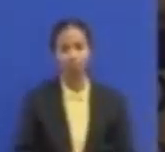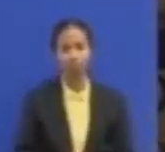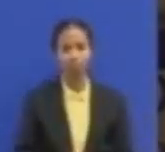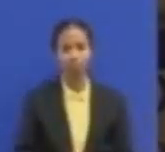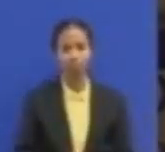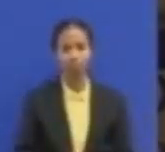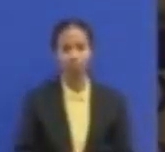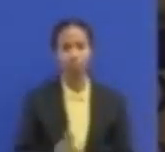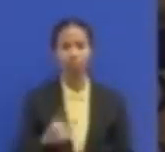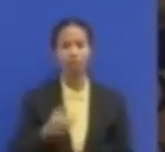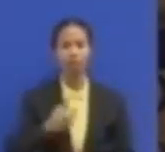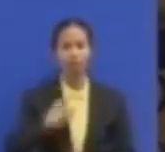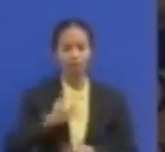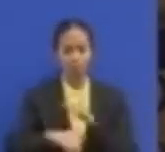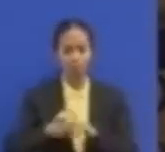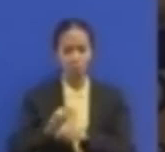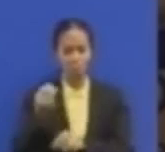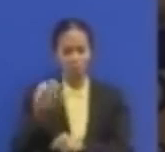ราภา